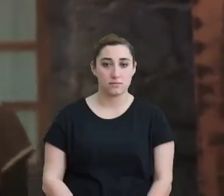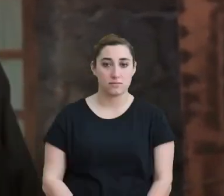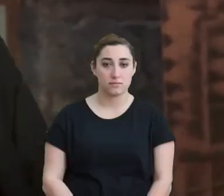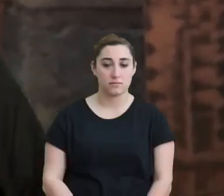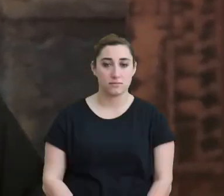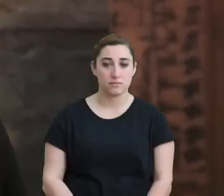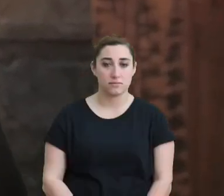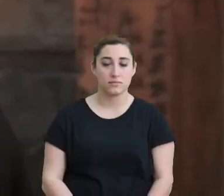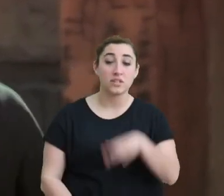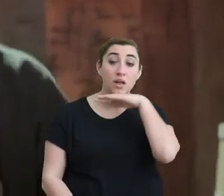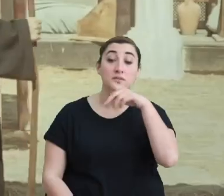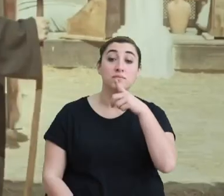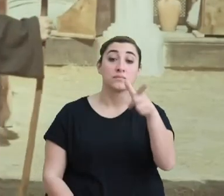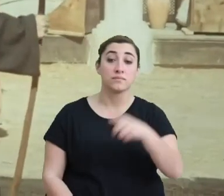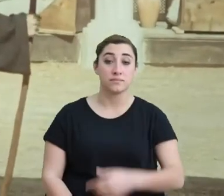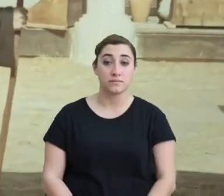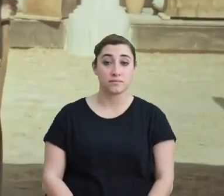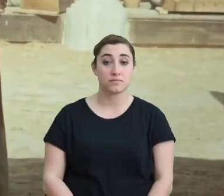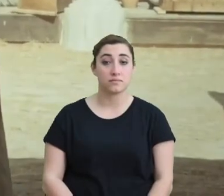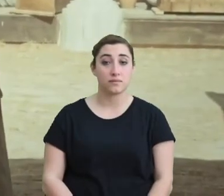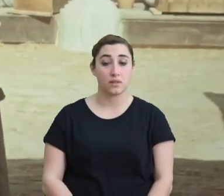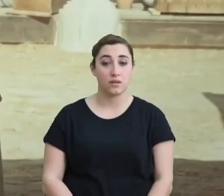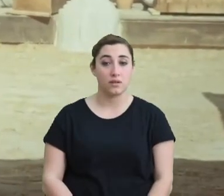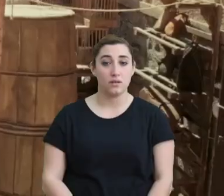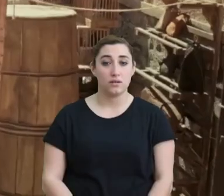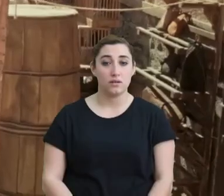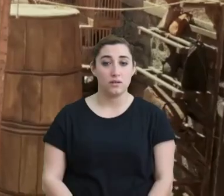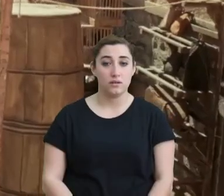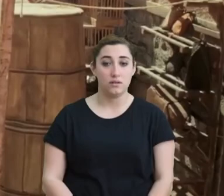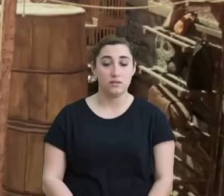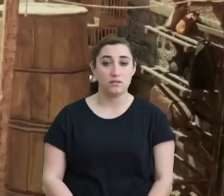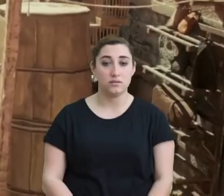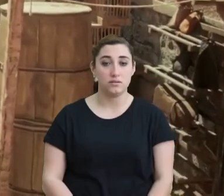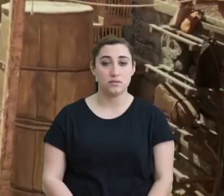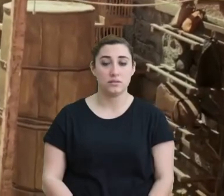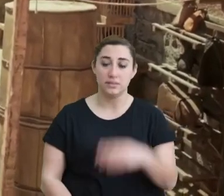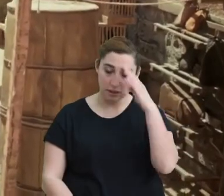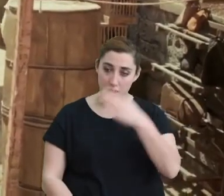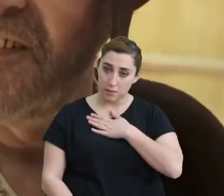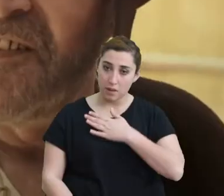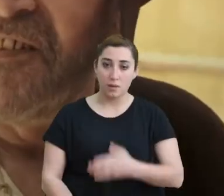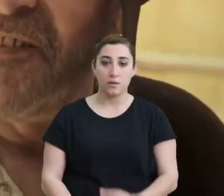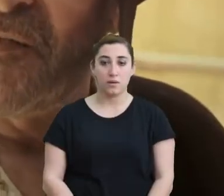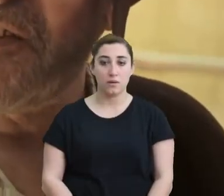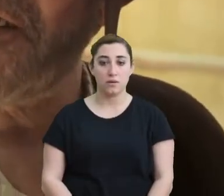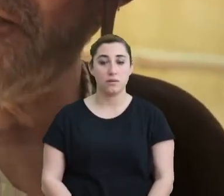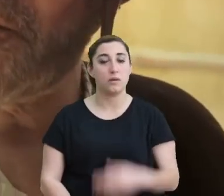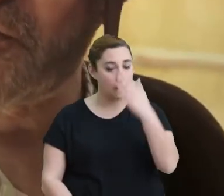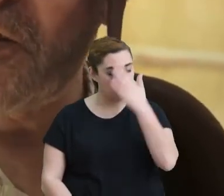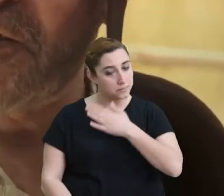adamla kesişti. İhtiyar! Yaşlı adam durup yüzünü döndü. Selamünaleyküm.